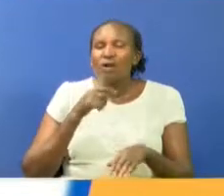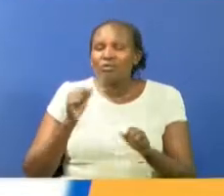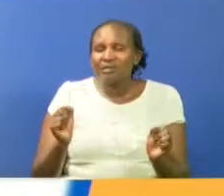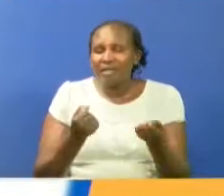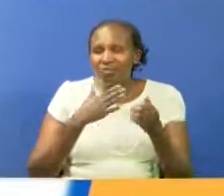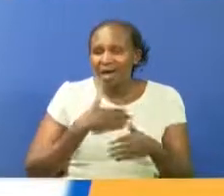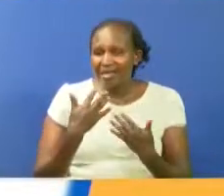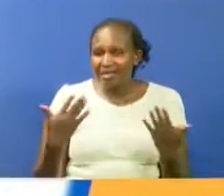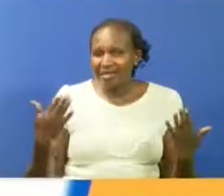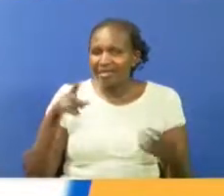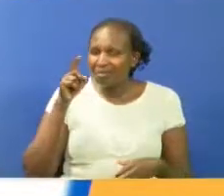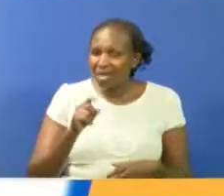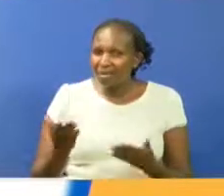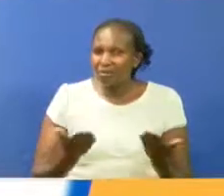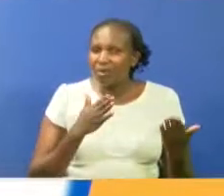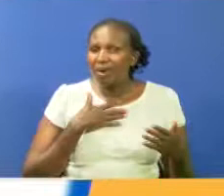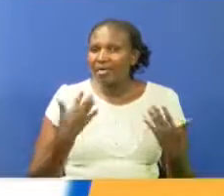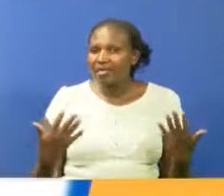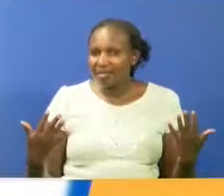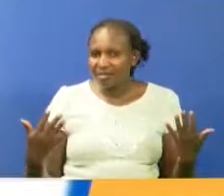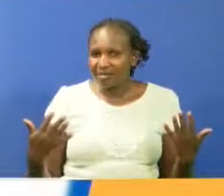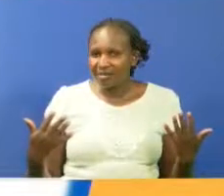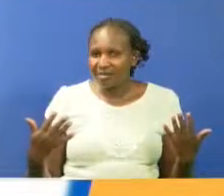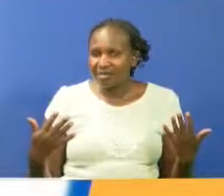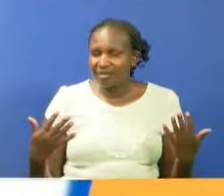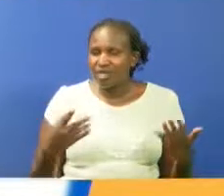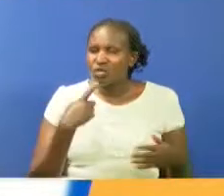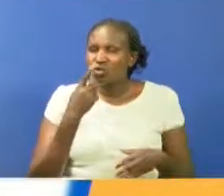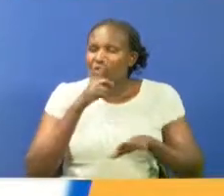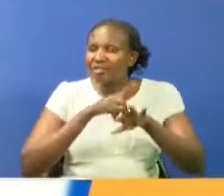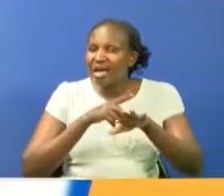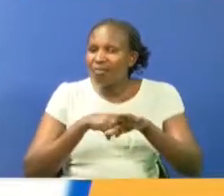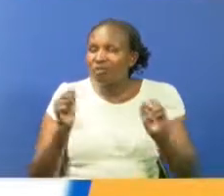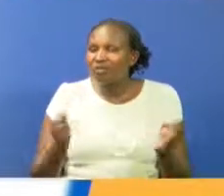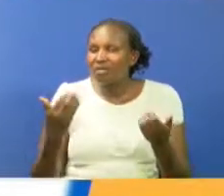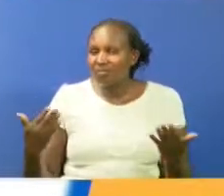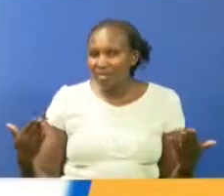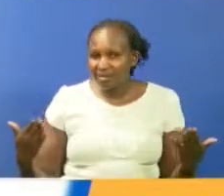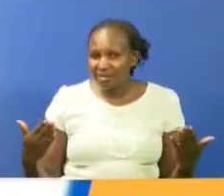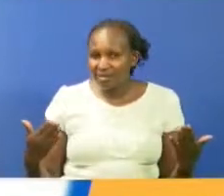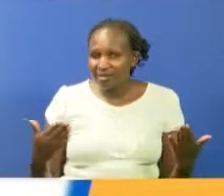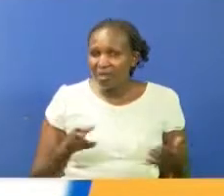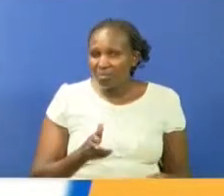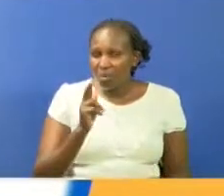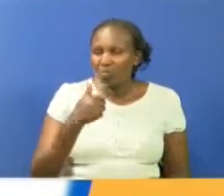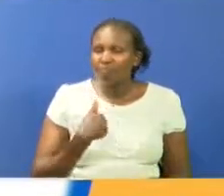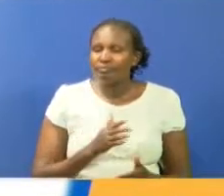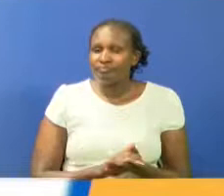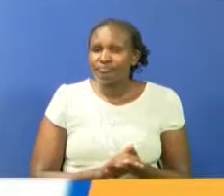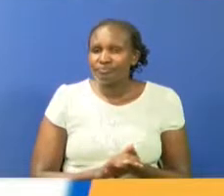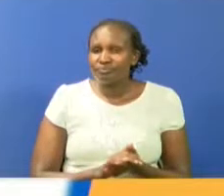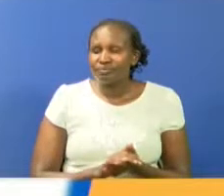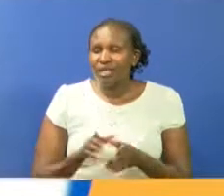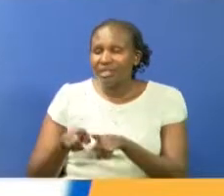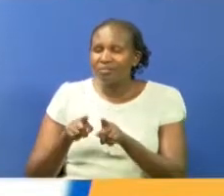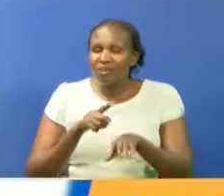jili lazima nitoe vitu ndani ya nyumba ndio wabomoe. So kwa harakati ya kutoa vitu vyangu ndani ya nyumba, hapo ndio nilipigwa risasi. Wakati wa shughuli hiyo,